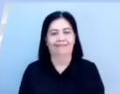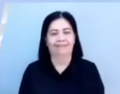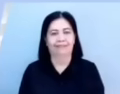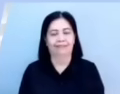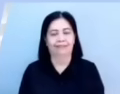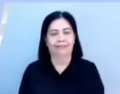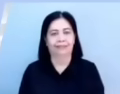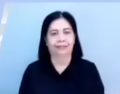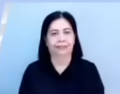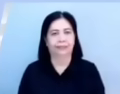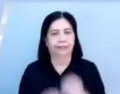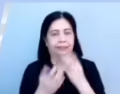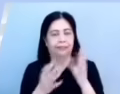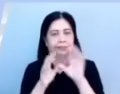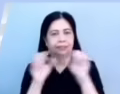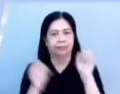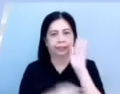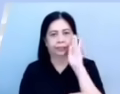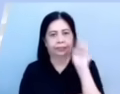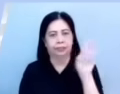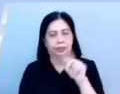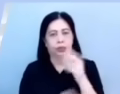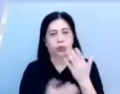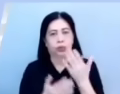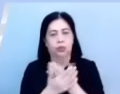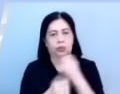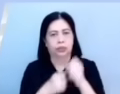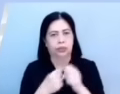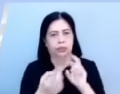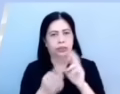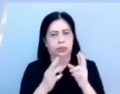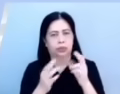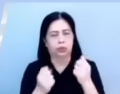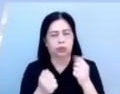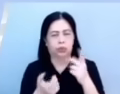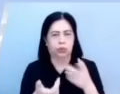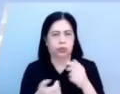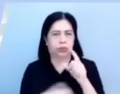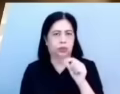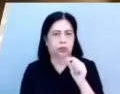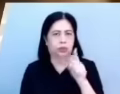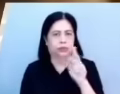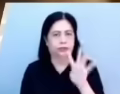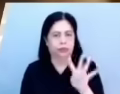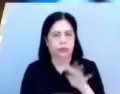Ibinahagi ni Pangulong Bongbong Marcos ang New Year's Resolution ng gobyerno ngayong 2024.